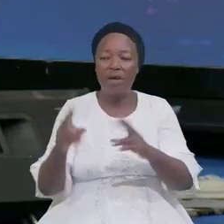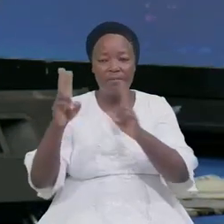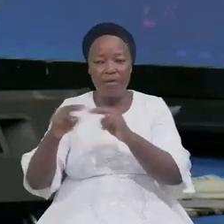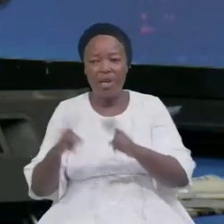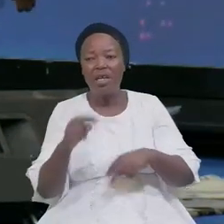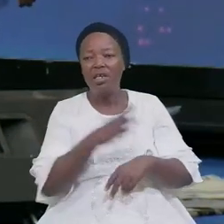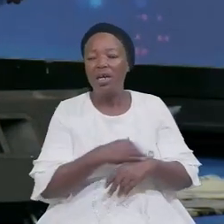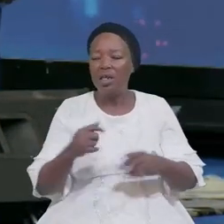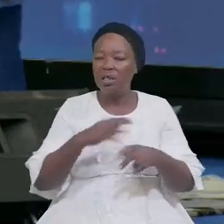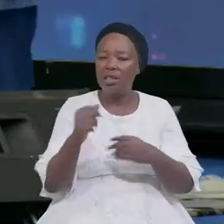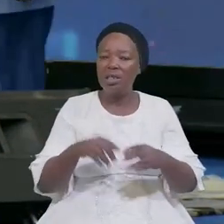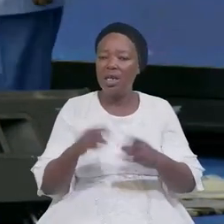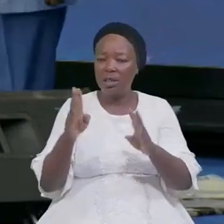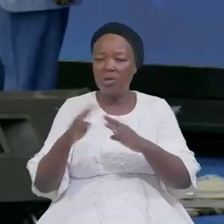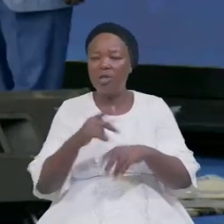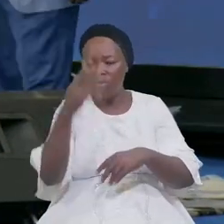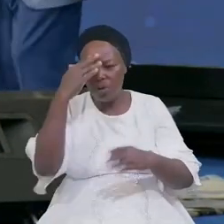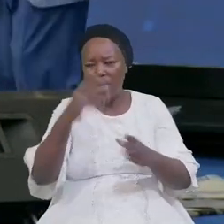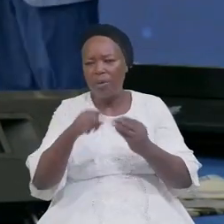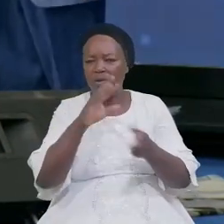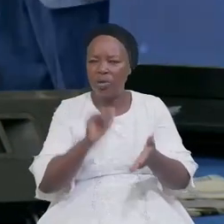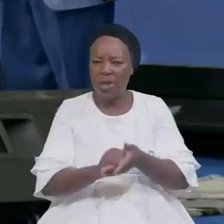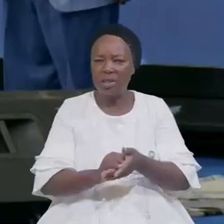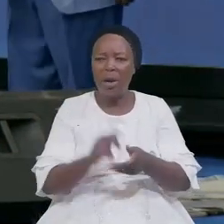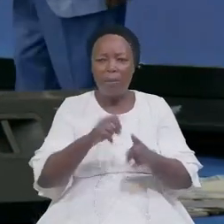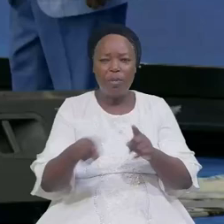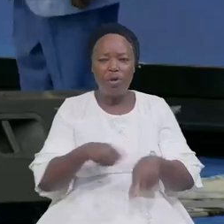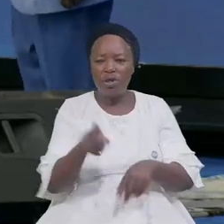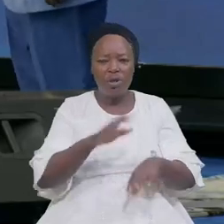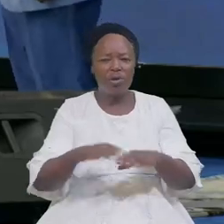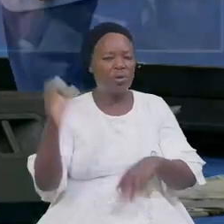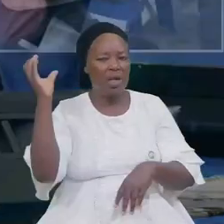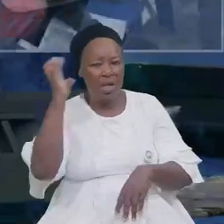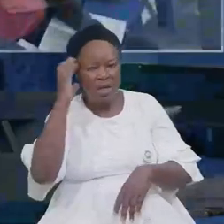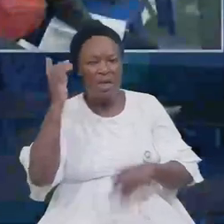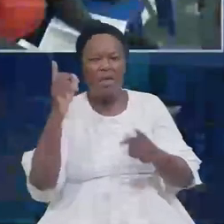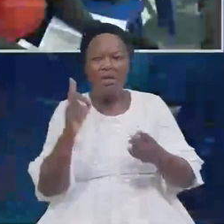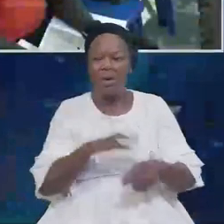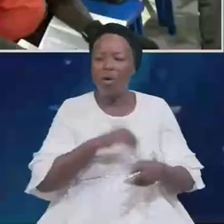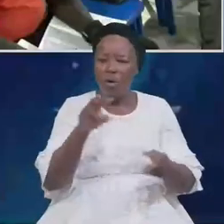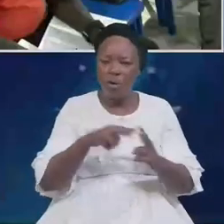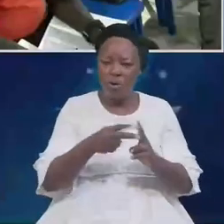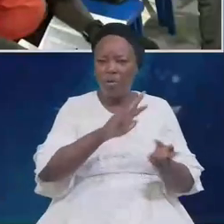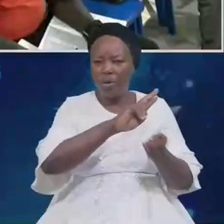ils savent que la première Église est construite dans leur village, mais